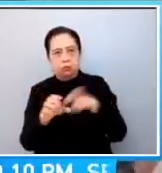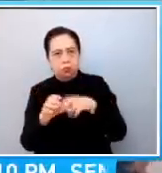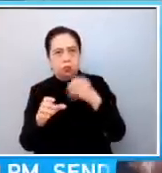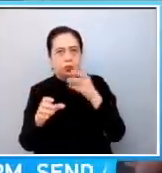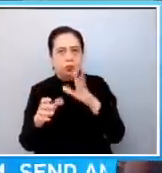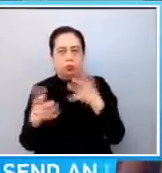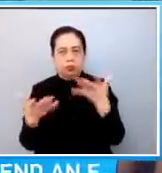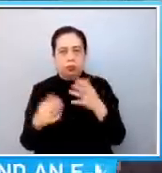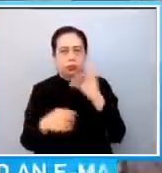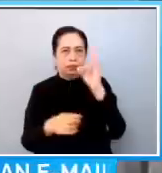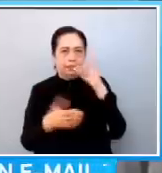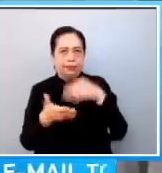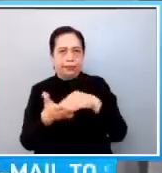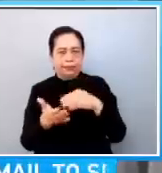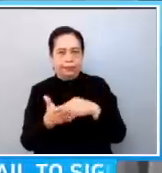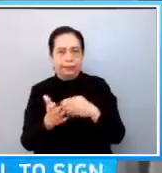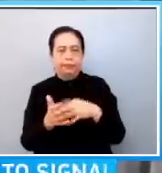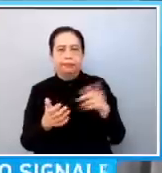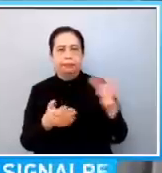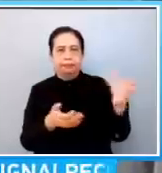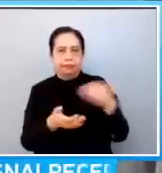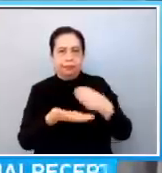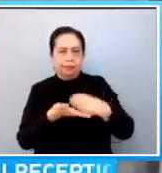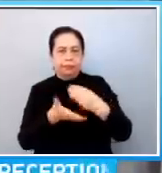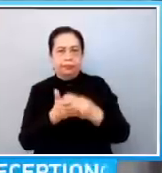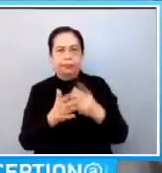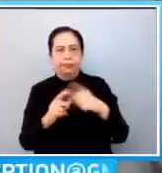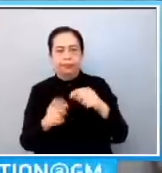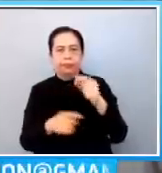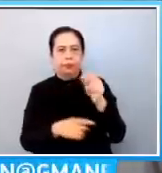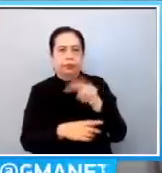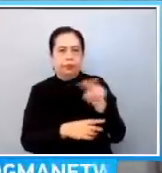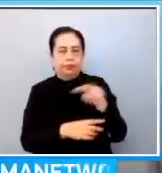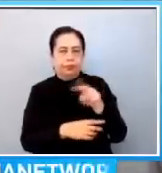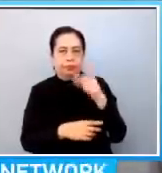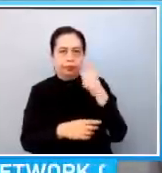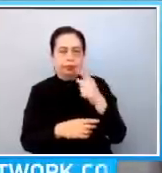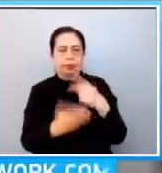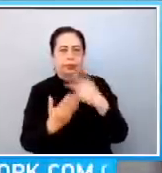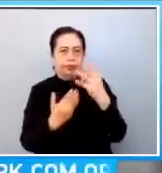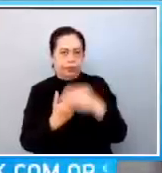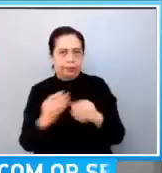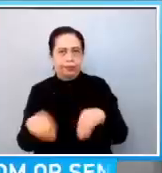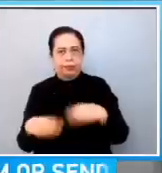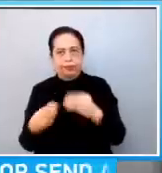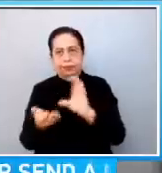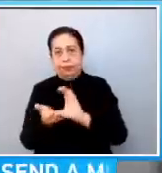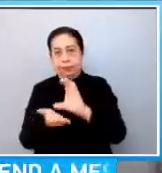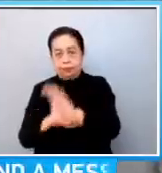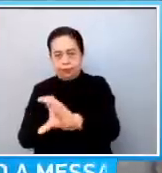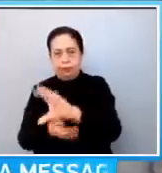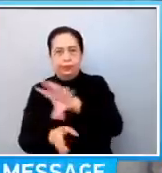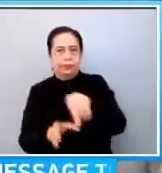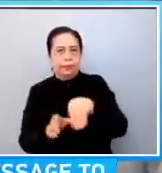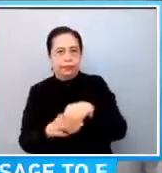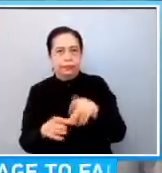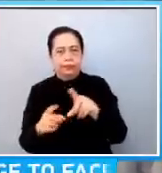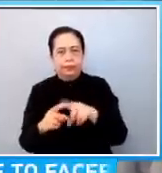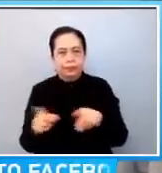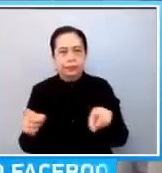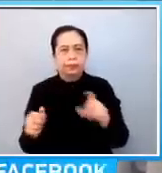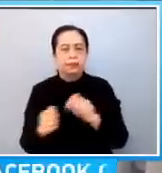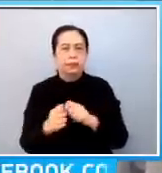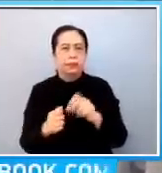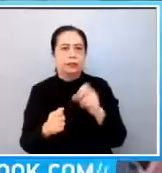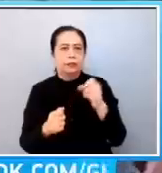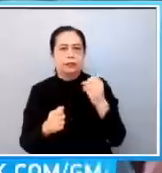na budget sa General Appropriations Act of 2022 para sa programa ang inilan dito kung saan saklaw ang inisyal na